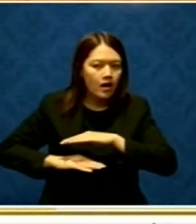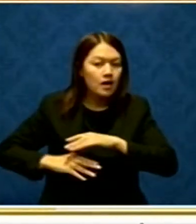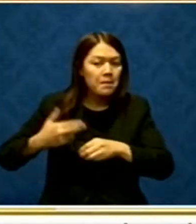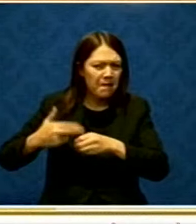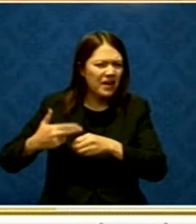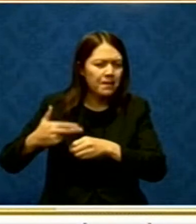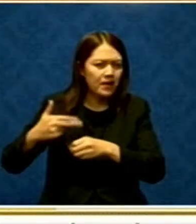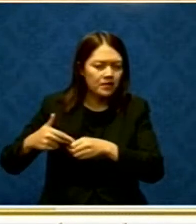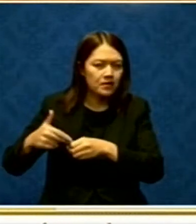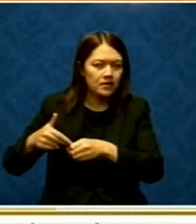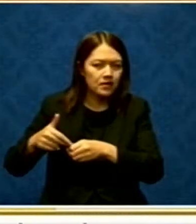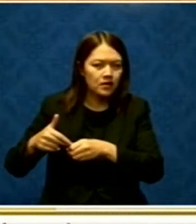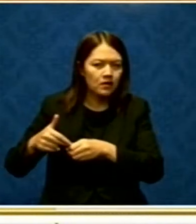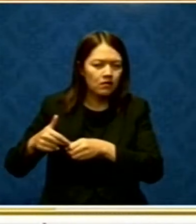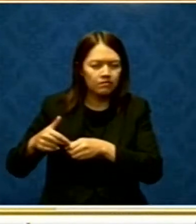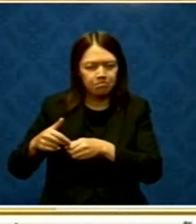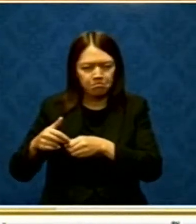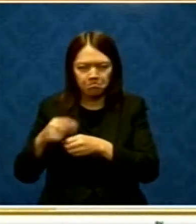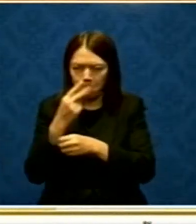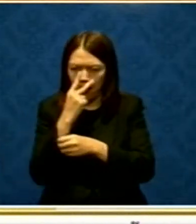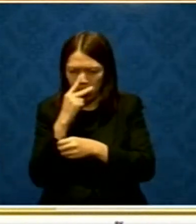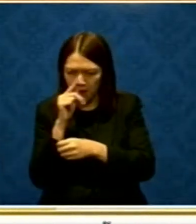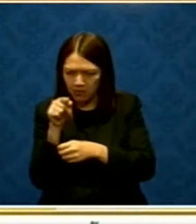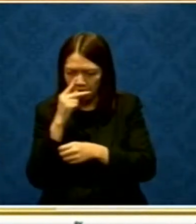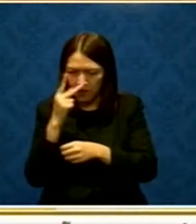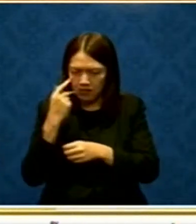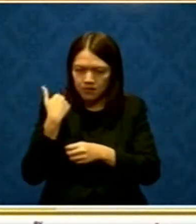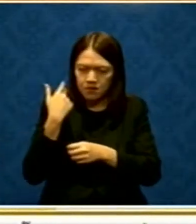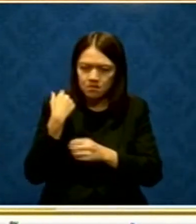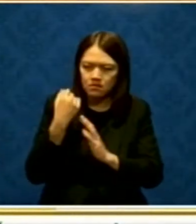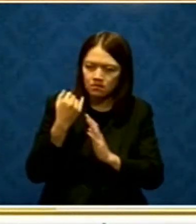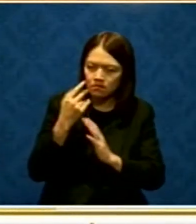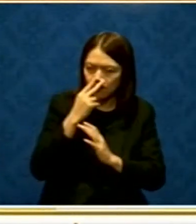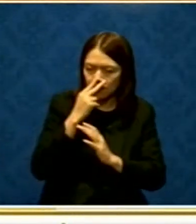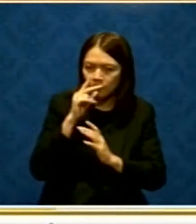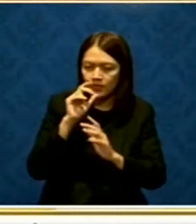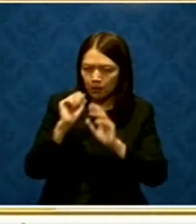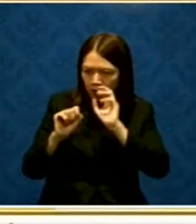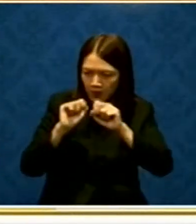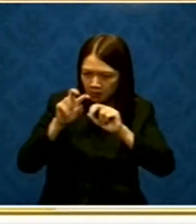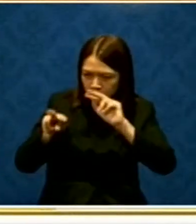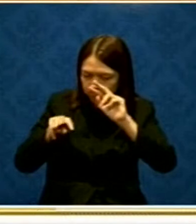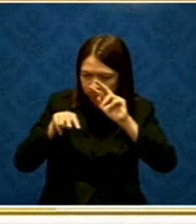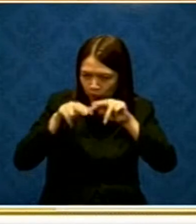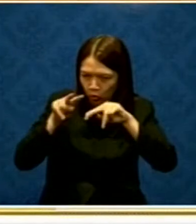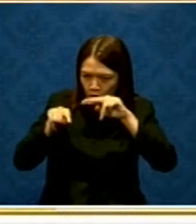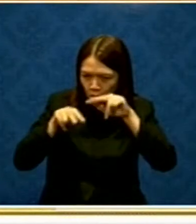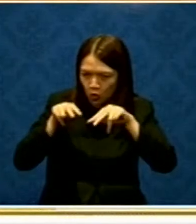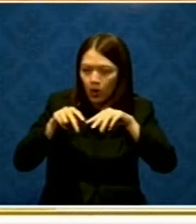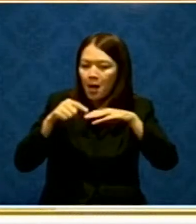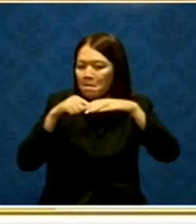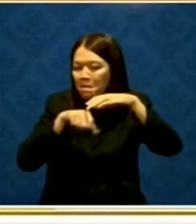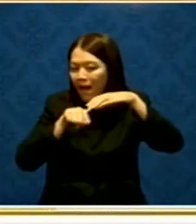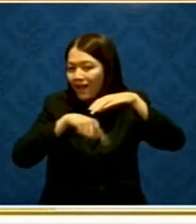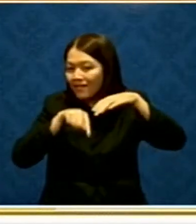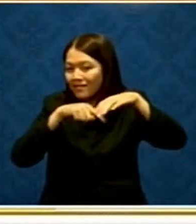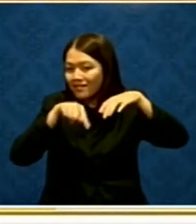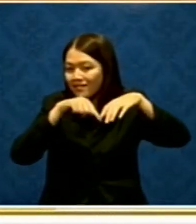น้ำมันเนี่ยมีข้อพิรุธพอมีข้อพิรุธเขาก็ตรวจสอบระดับหนึ่งคือหน่วยภายในเขาตร